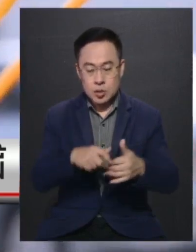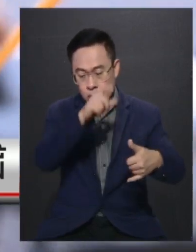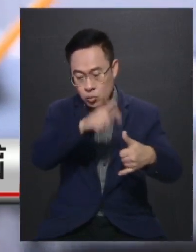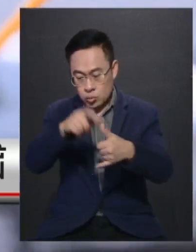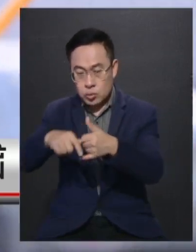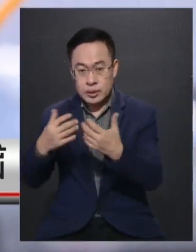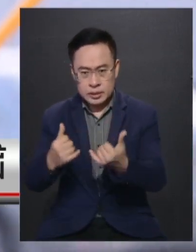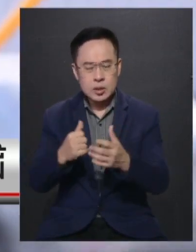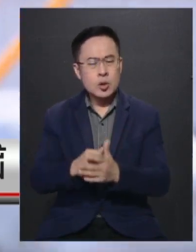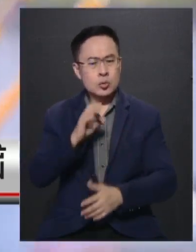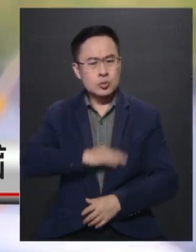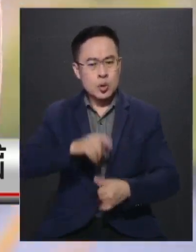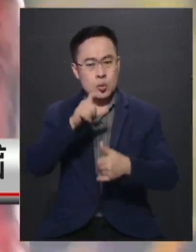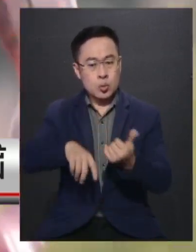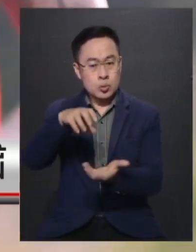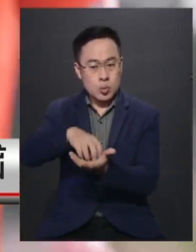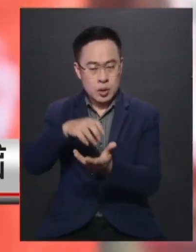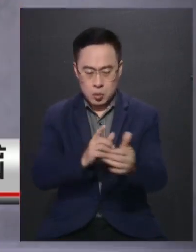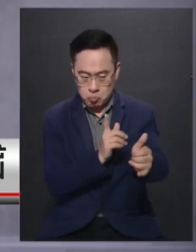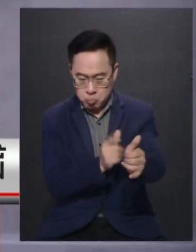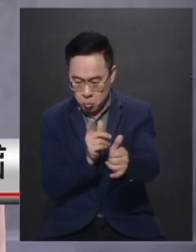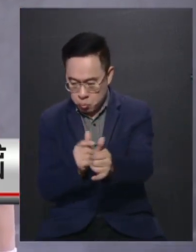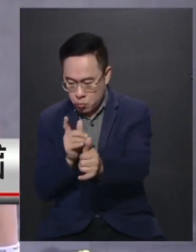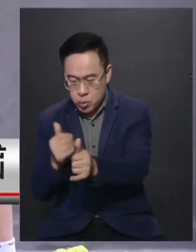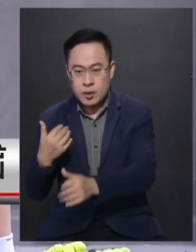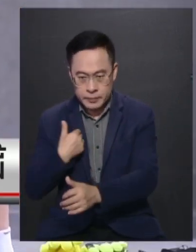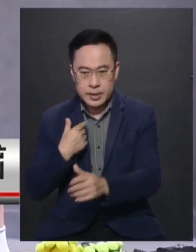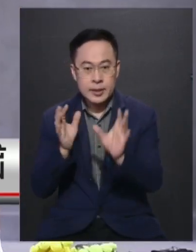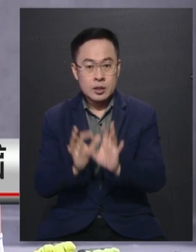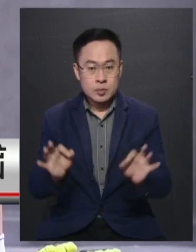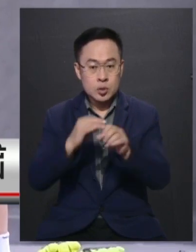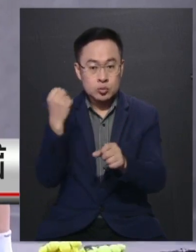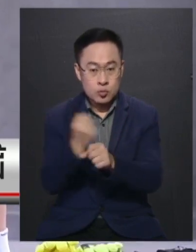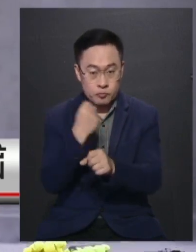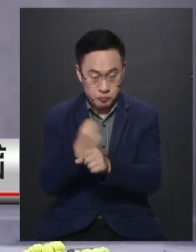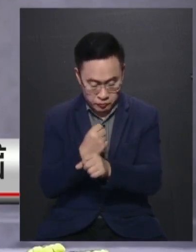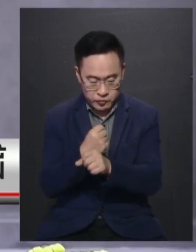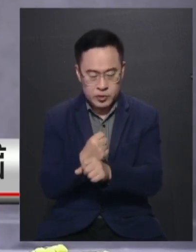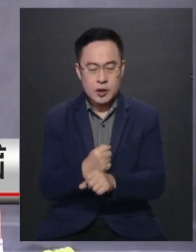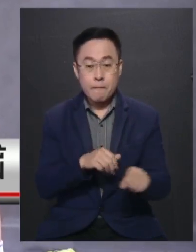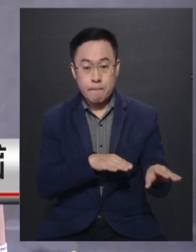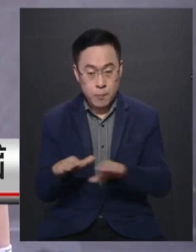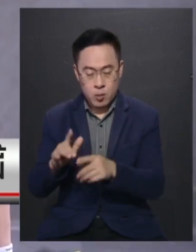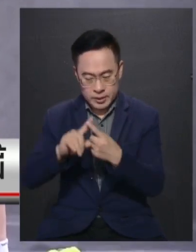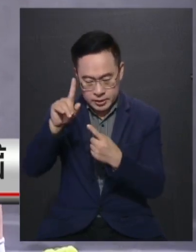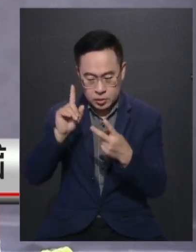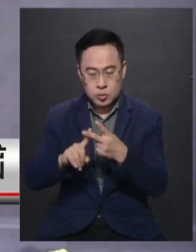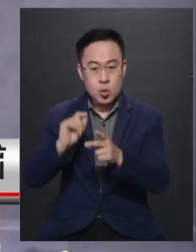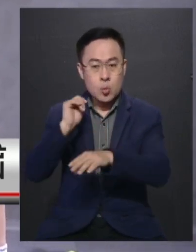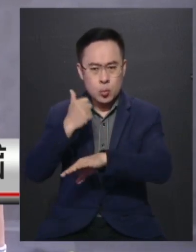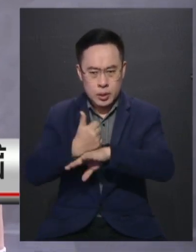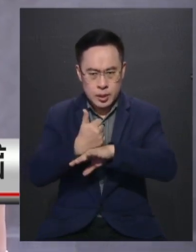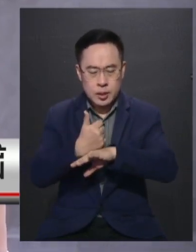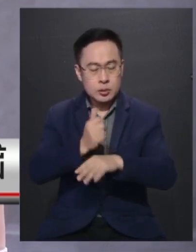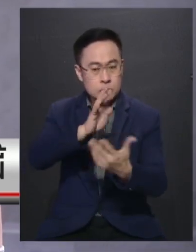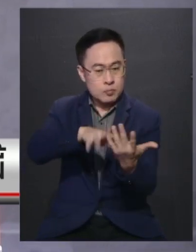องว่ากองกลางในทีมมีคุณภาพหลายคนอยู่ที่การฝึกซ้อมและอยู่ที่โค้ชว่าจะเลือกใช้งานใครให้เหมาะสมกับแท็ก